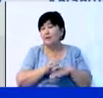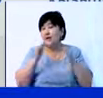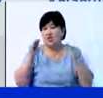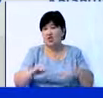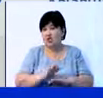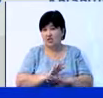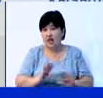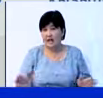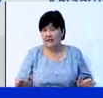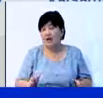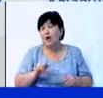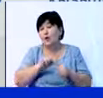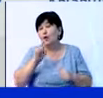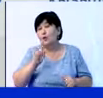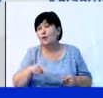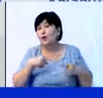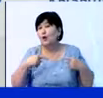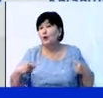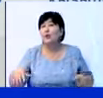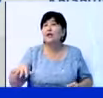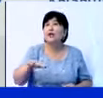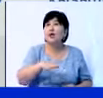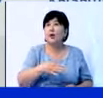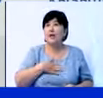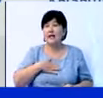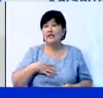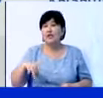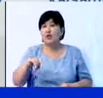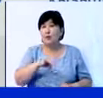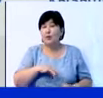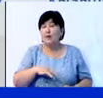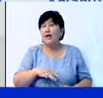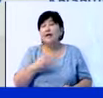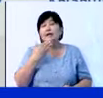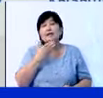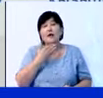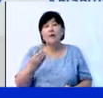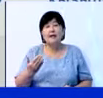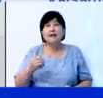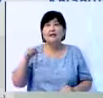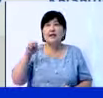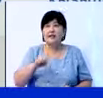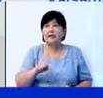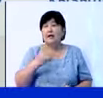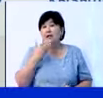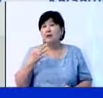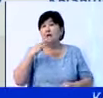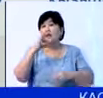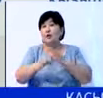снижается. Кроме этого, в других регионах нашей республики за последнюю неделю, за последние